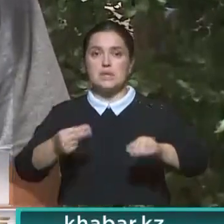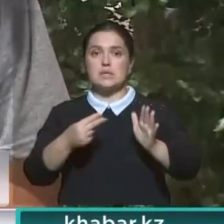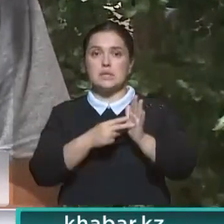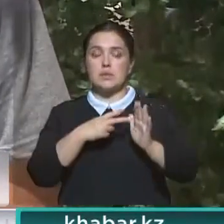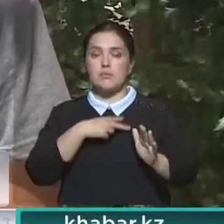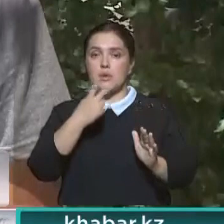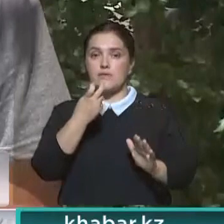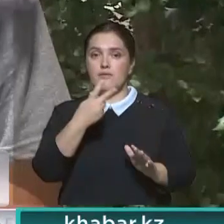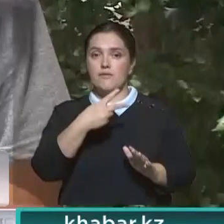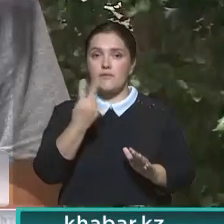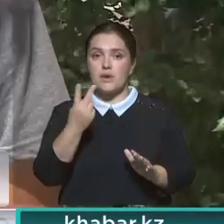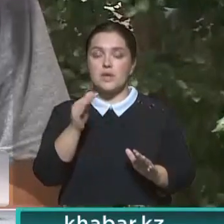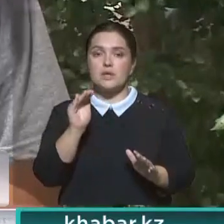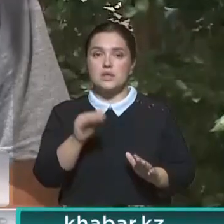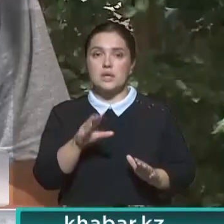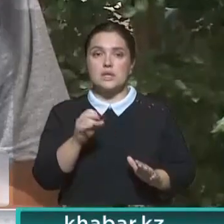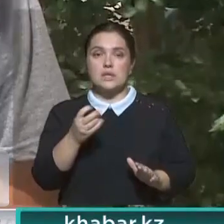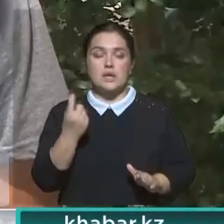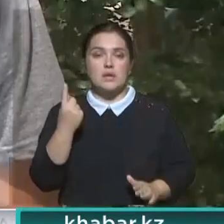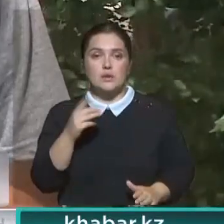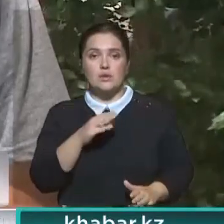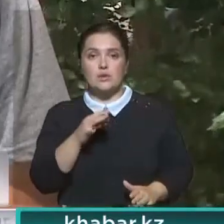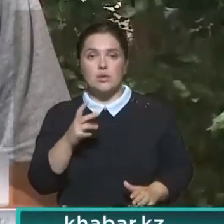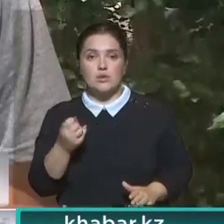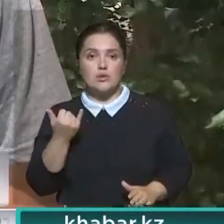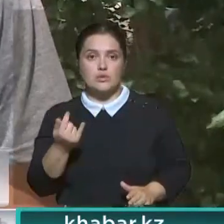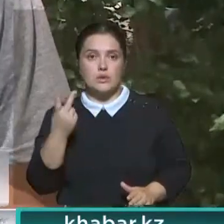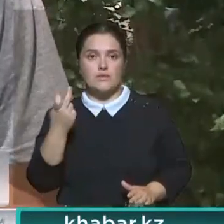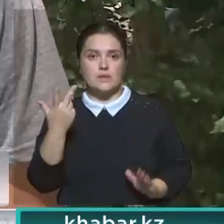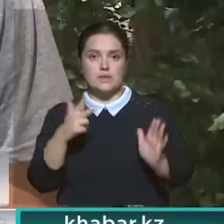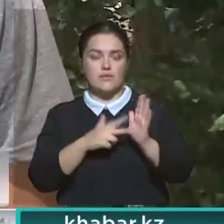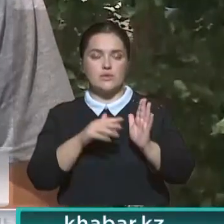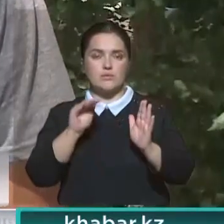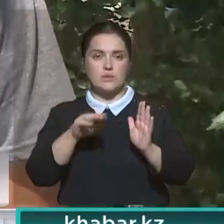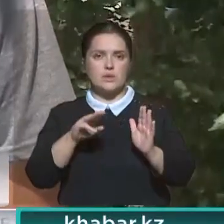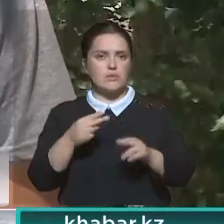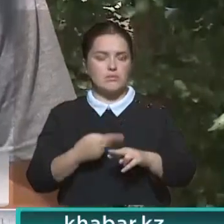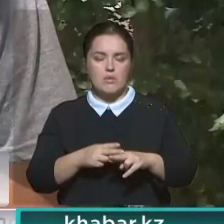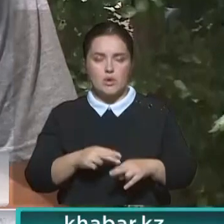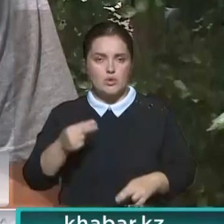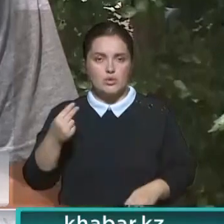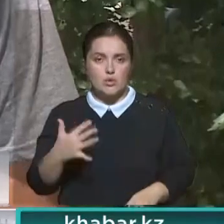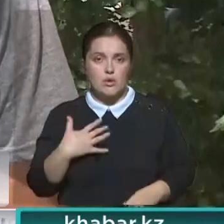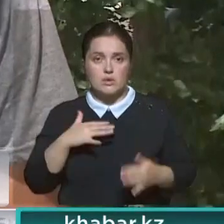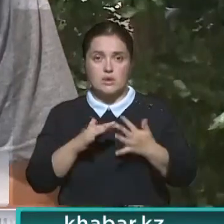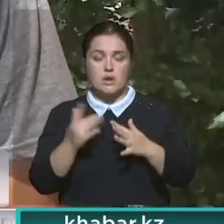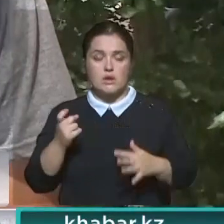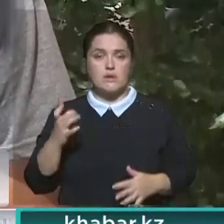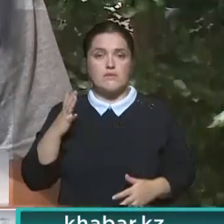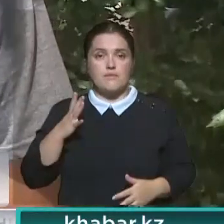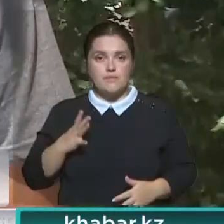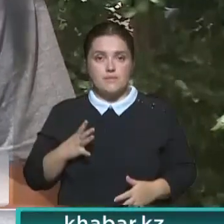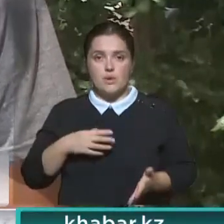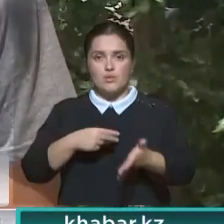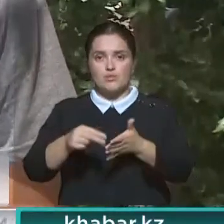по 222 тысячи тенге за тонну. Сейчас 238 тысяч. Это дорого. Наши аграрии вынуждены покупать